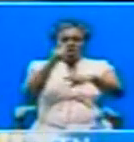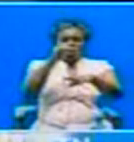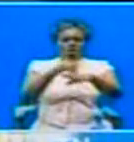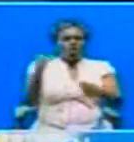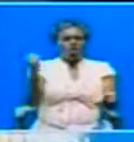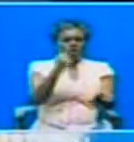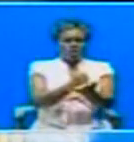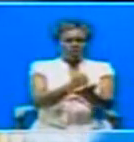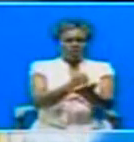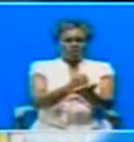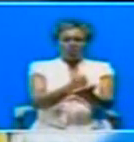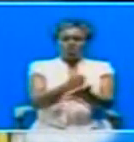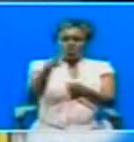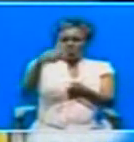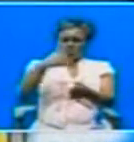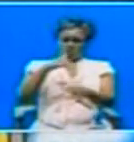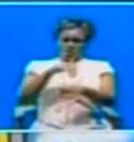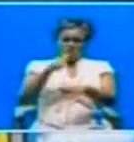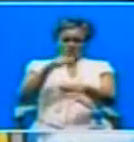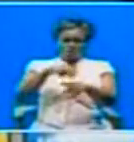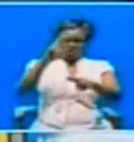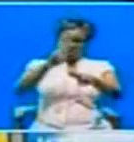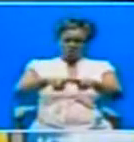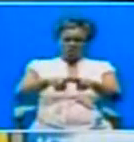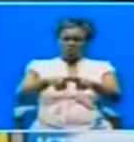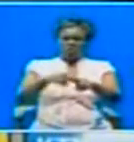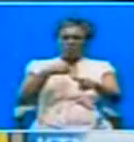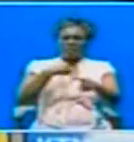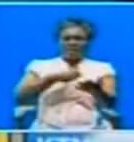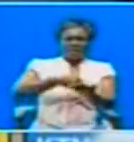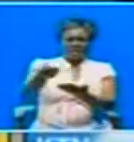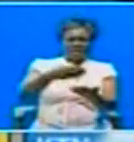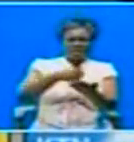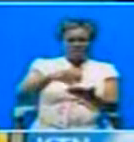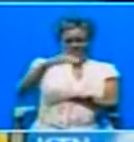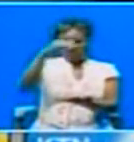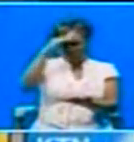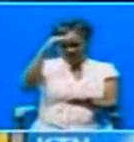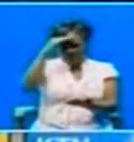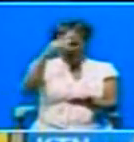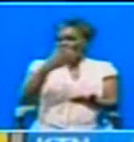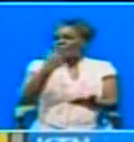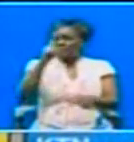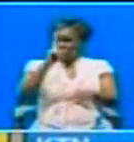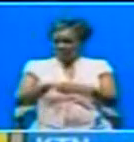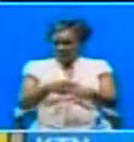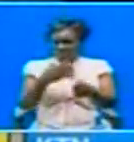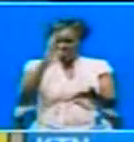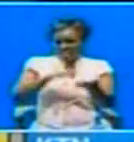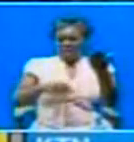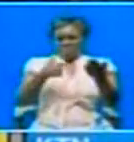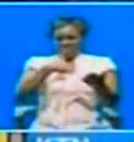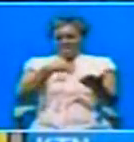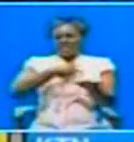Na nilikuita kwa ofisi, kwa ofisi na tukakaa chini pombe. Na nikaanza kuuza changa. Afadhali wakati nikuwa nauza changa kuliko hii pombe.